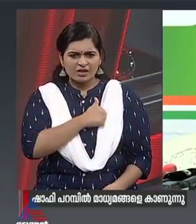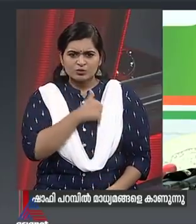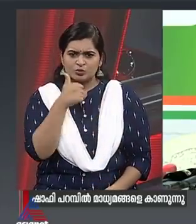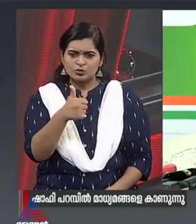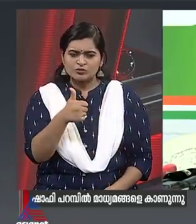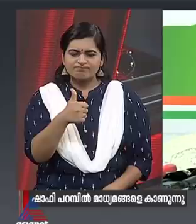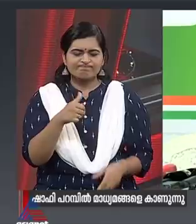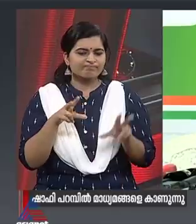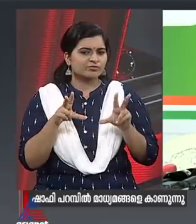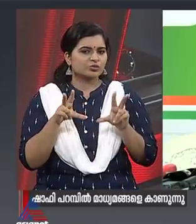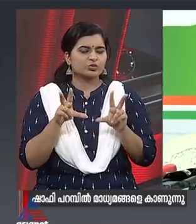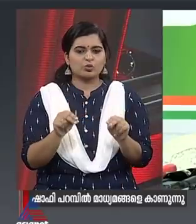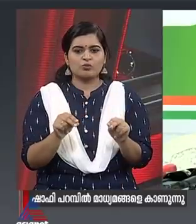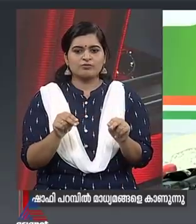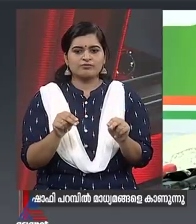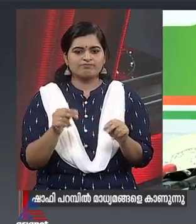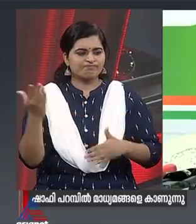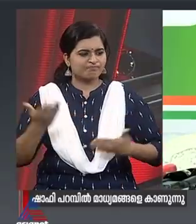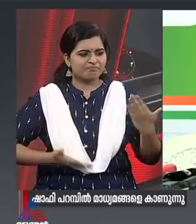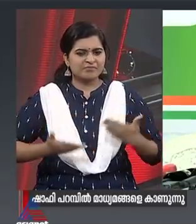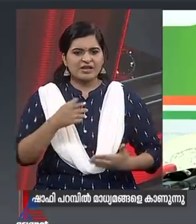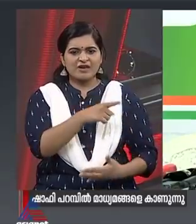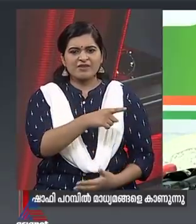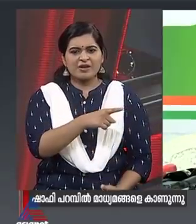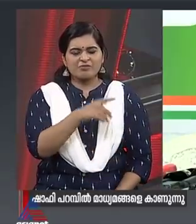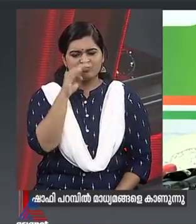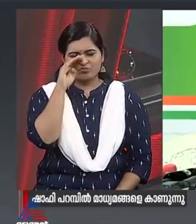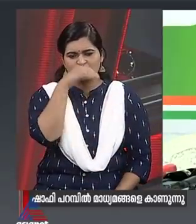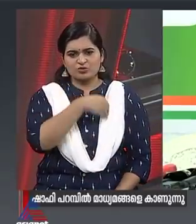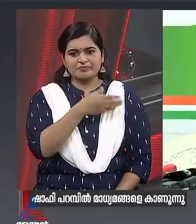മോശപ്പെട്ട കീഴ്വഴക്കമാണ് സൃഷ്ടിച്ചു വച്ചിരിക്കുന്നത് എന്ന് പറയാതിരിക്കാൻ കഴിയില്ല.